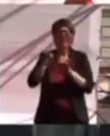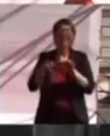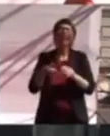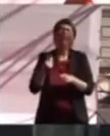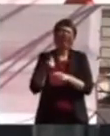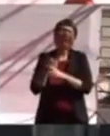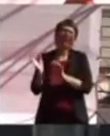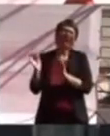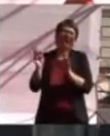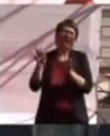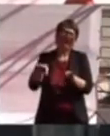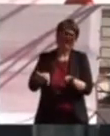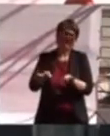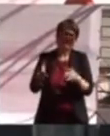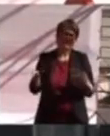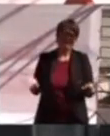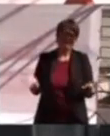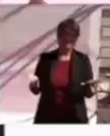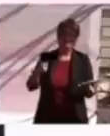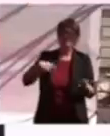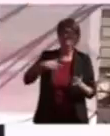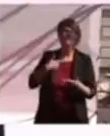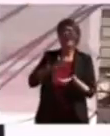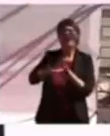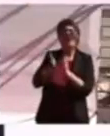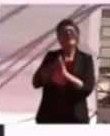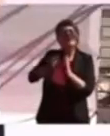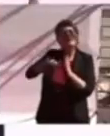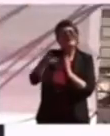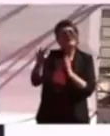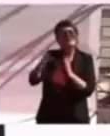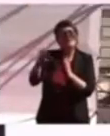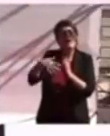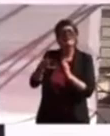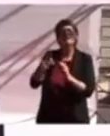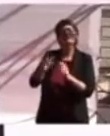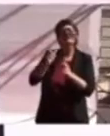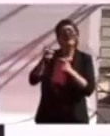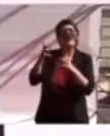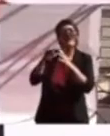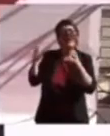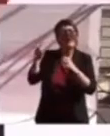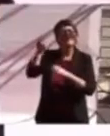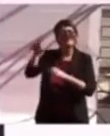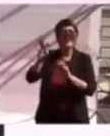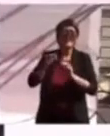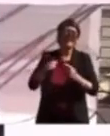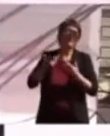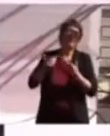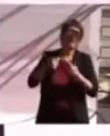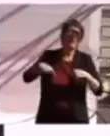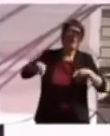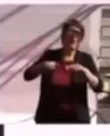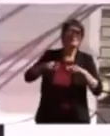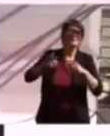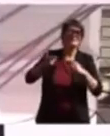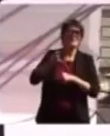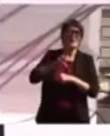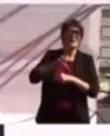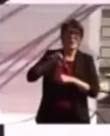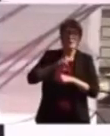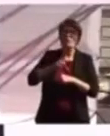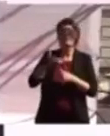contratti firmati a livello di commissione europea con alcuni grandi aziende lei ma che l'agenzia europea del farmaco ha